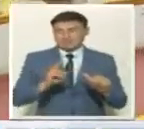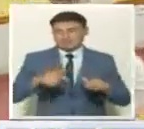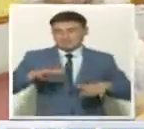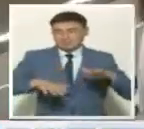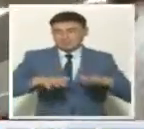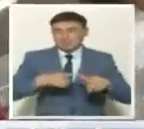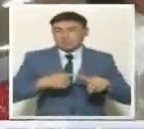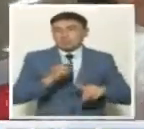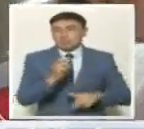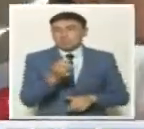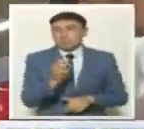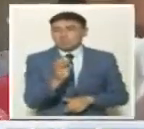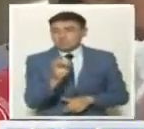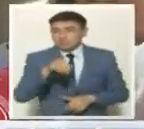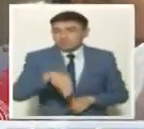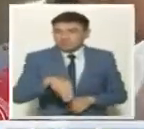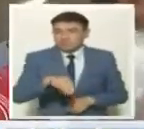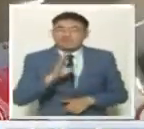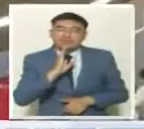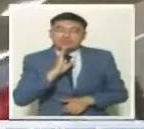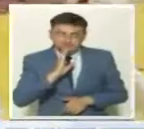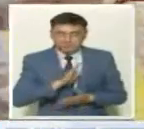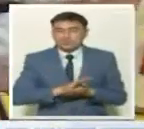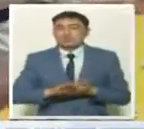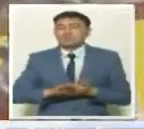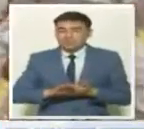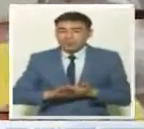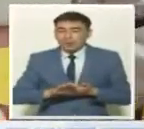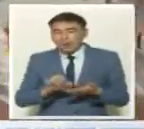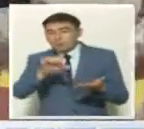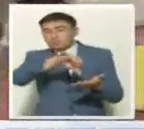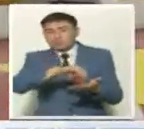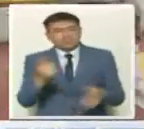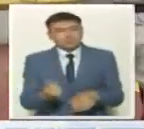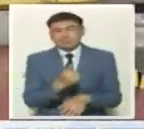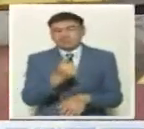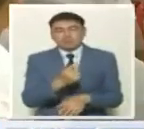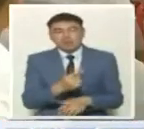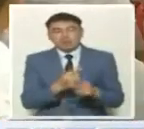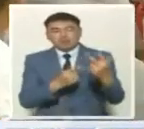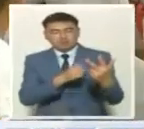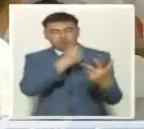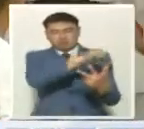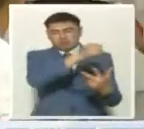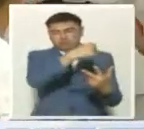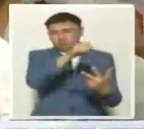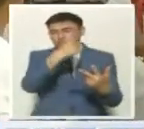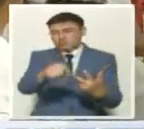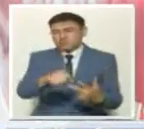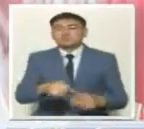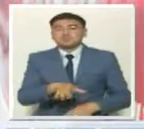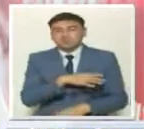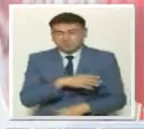Бейбет Тулиген. Это был первый выход девушки на мировую арену. Юная спортсменка провела 3 боя и с легкостью одержала победу.